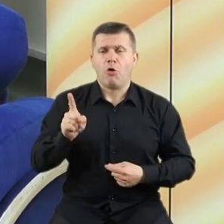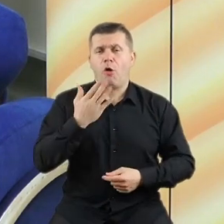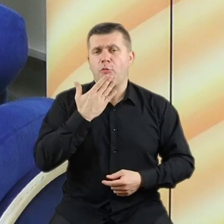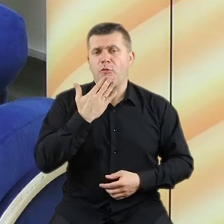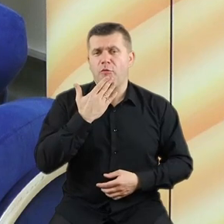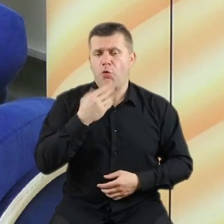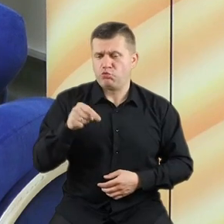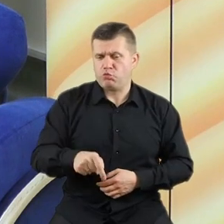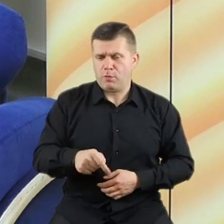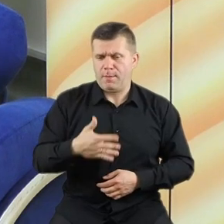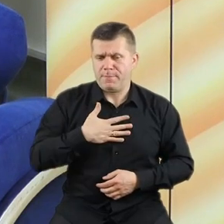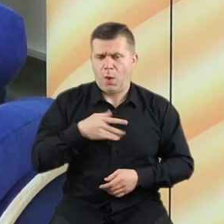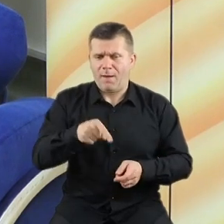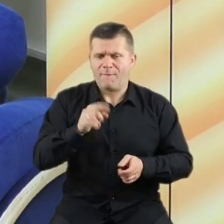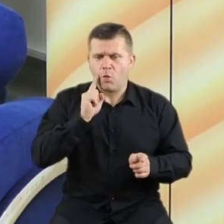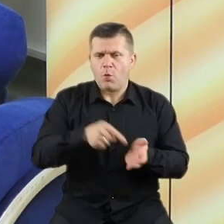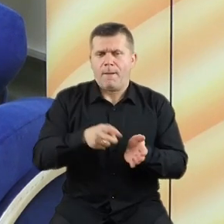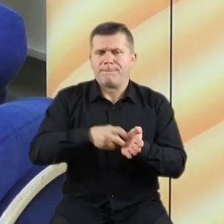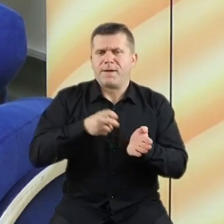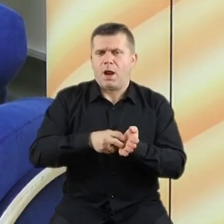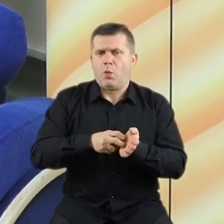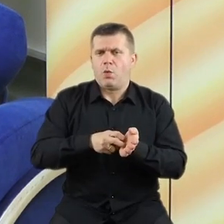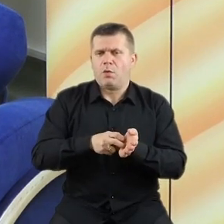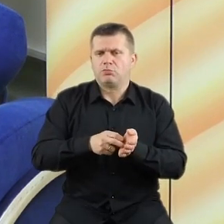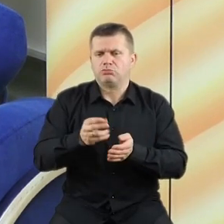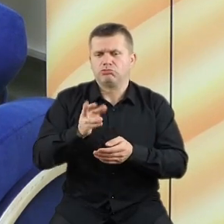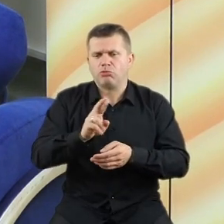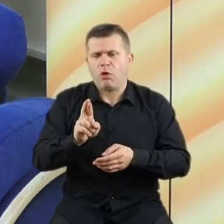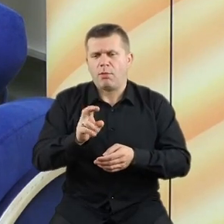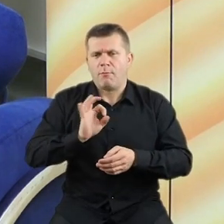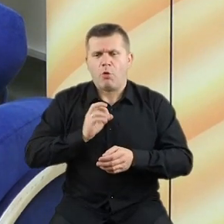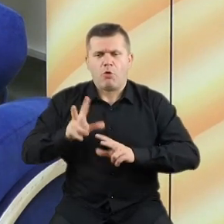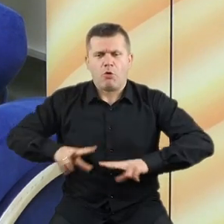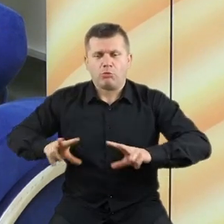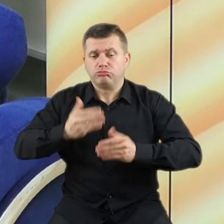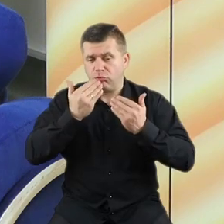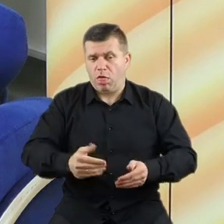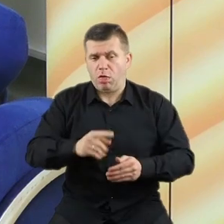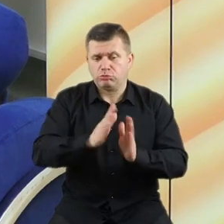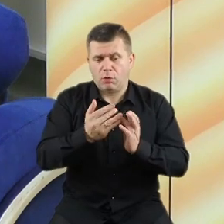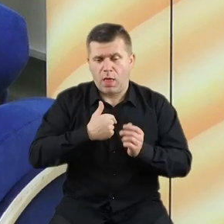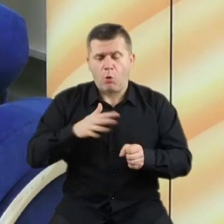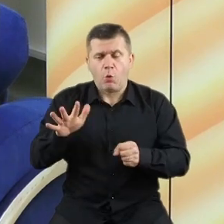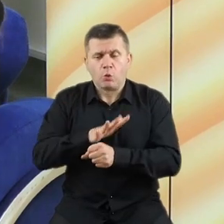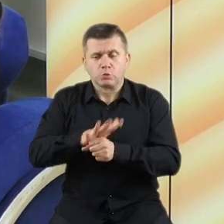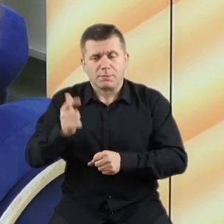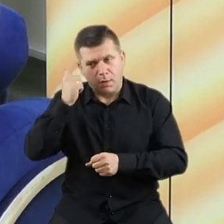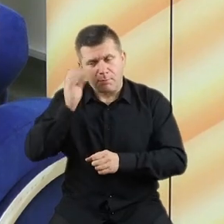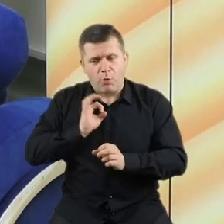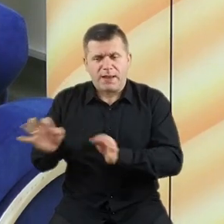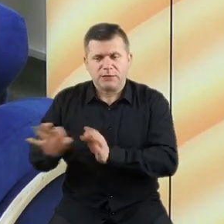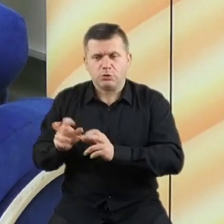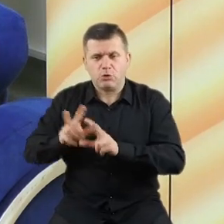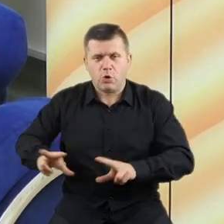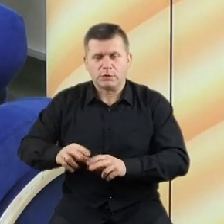i mówiła: tu miałam brakujący element w życiu mojej rodziny i dzięki tej książce uzupełniam to, chociaż oczywiście ja nie piszę konkretnie o